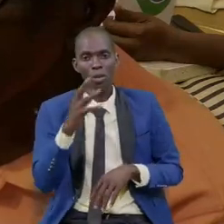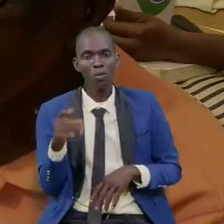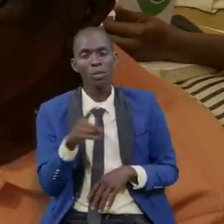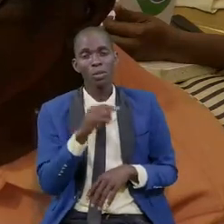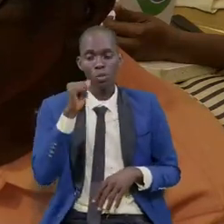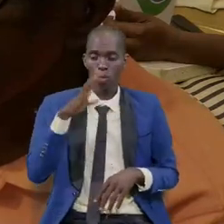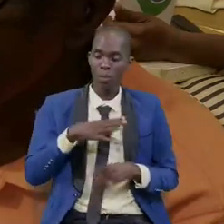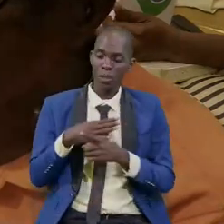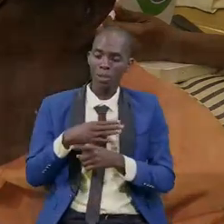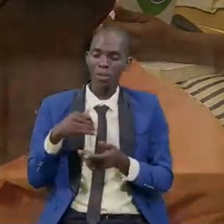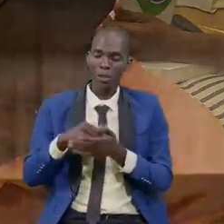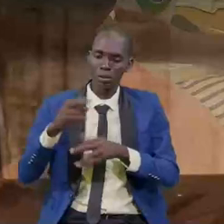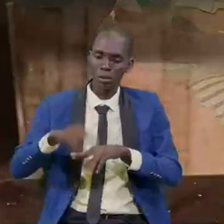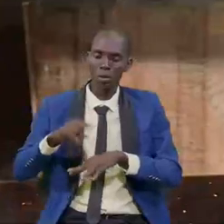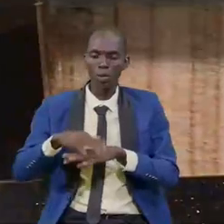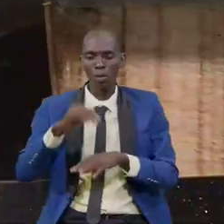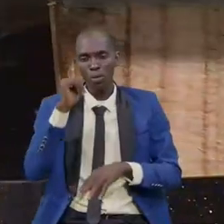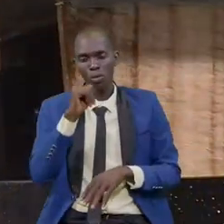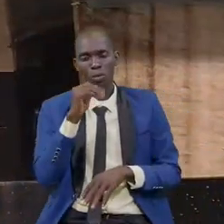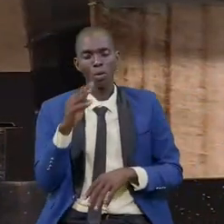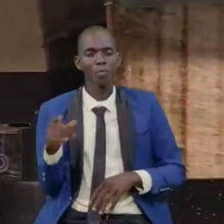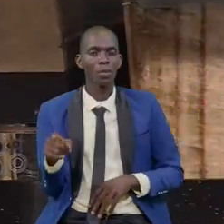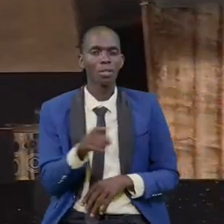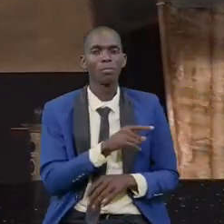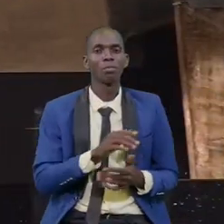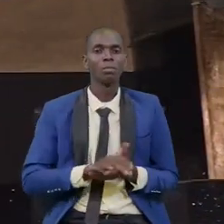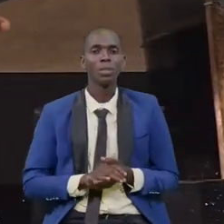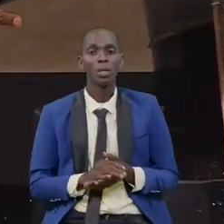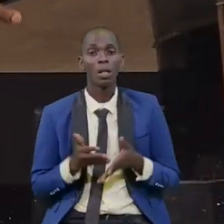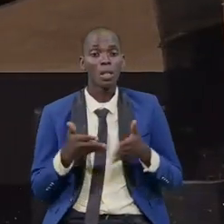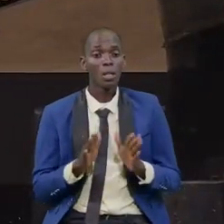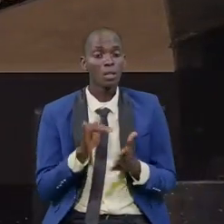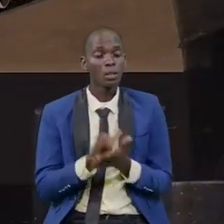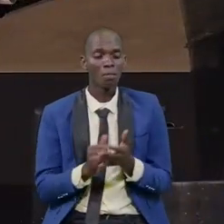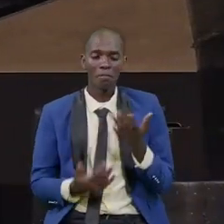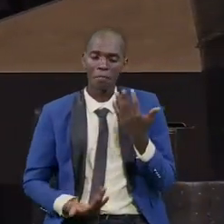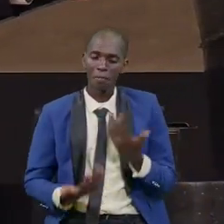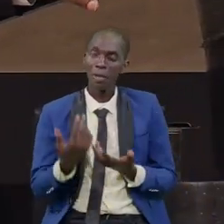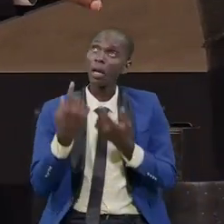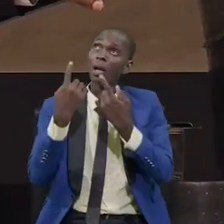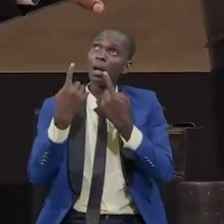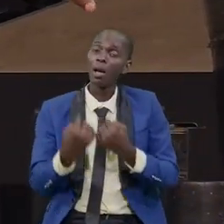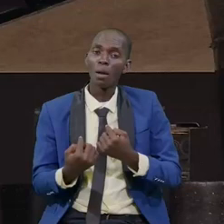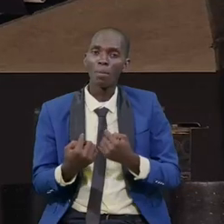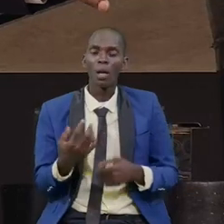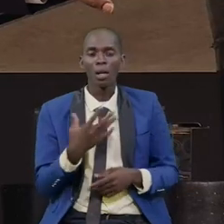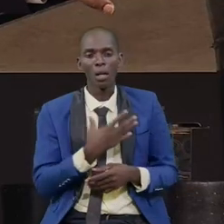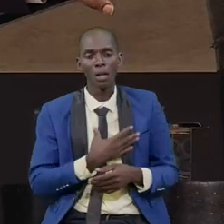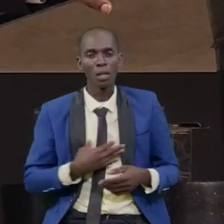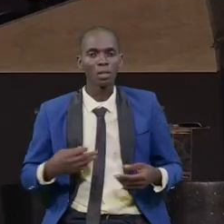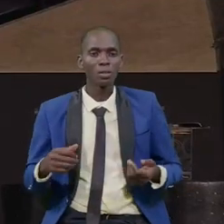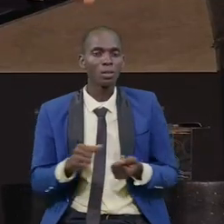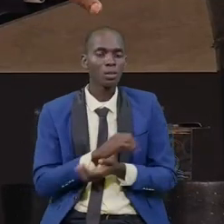hommes là-bas, cela se pose sur chacun des hommes, cela se pose sur chacune des femmes. Que le feu la